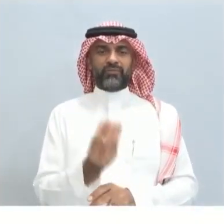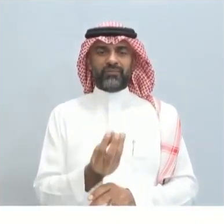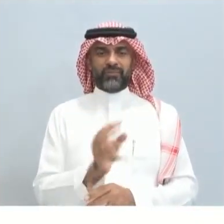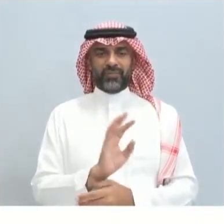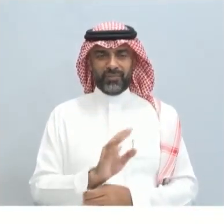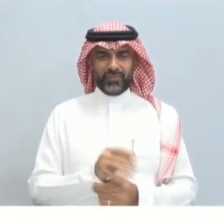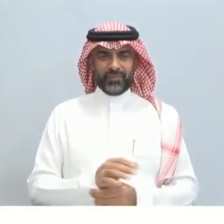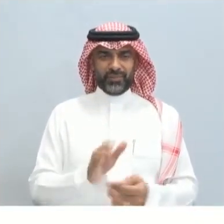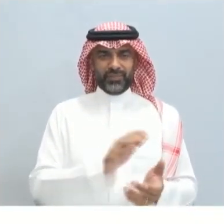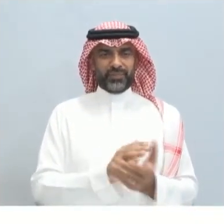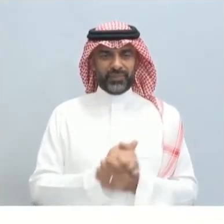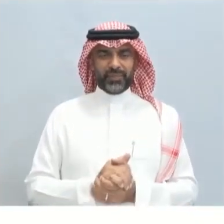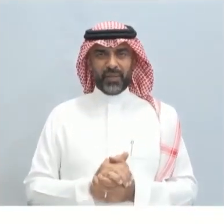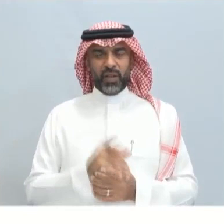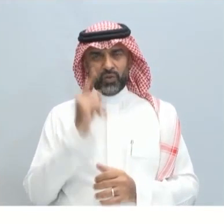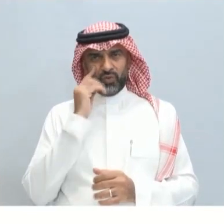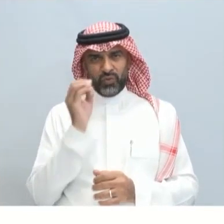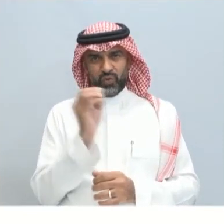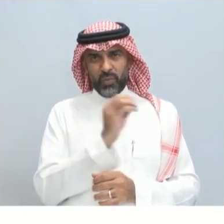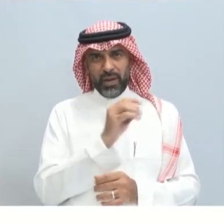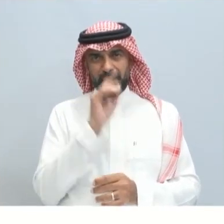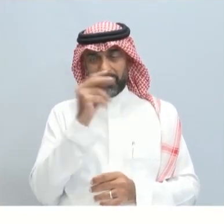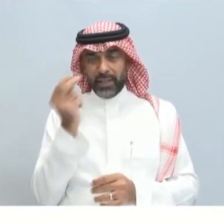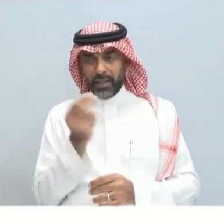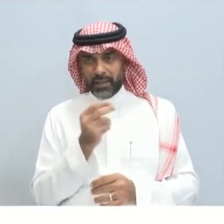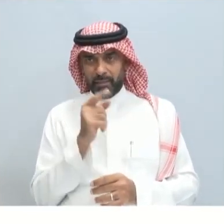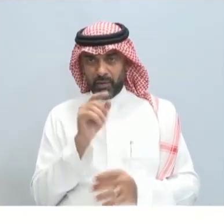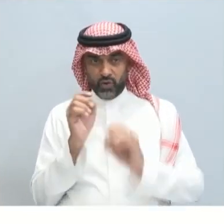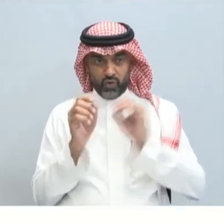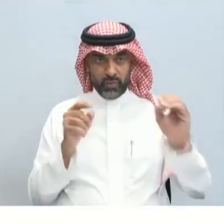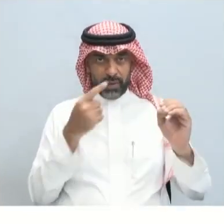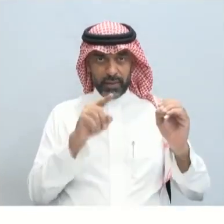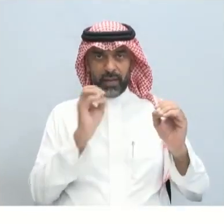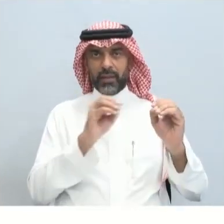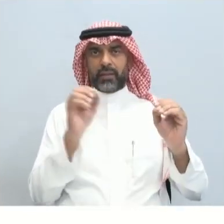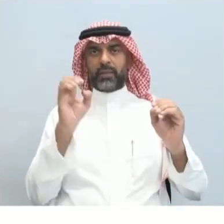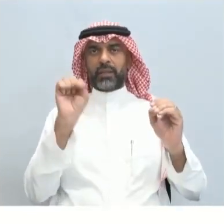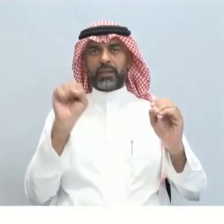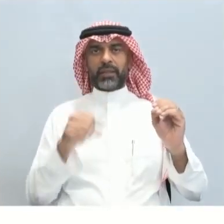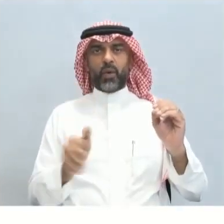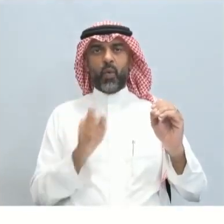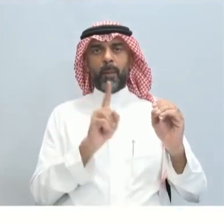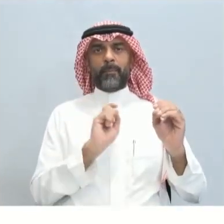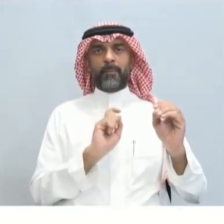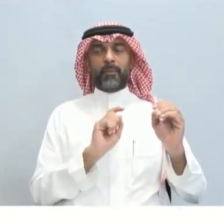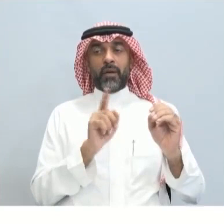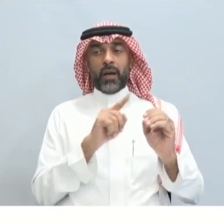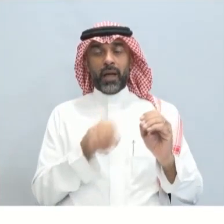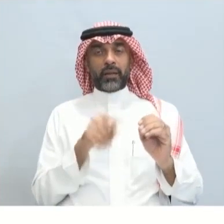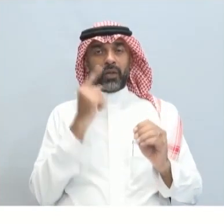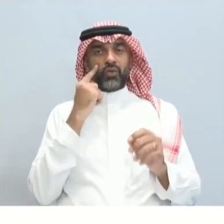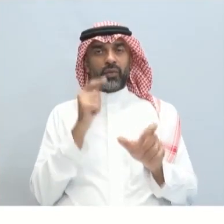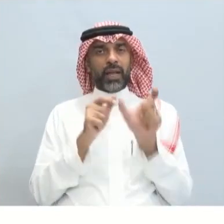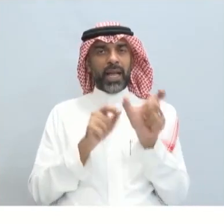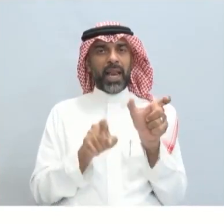البندول نتناول بعض الاسئله لدينا اكتب صواب مقابل كل عباره مما يلي اذا كانت صحيحه